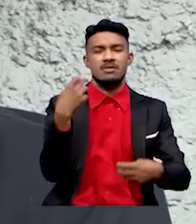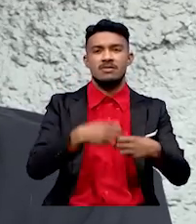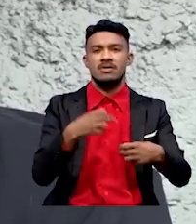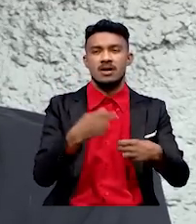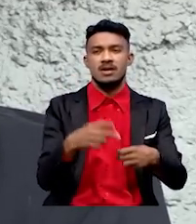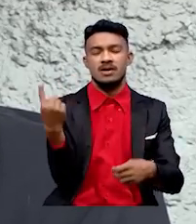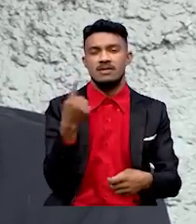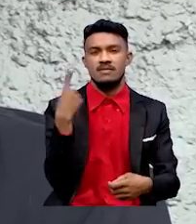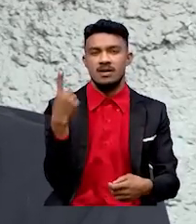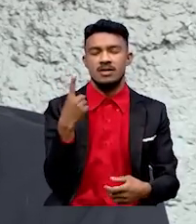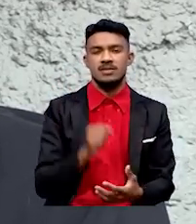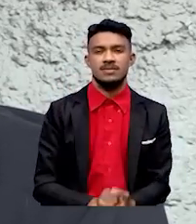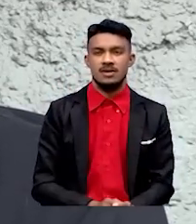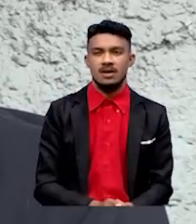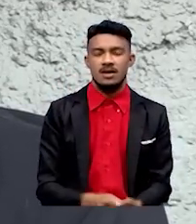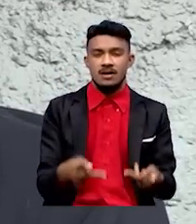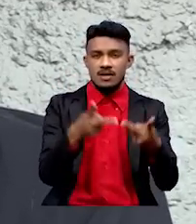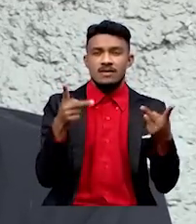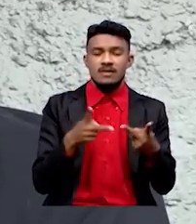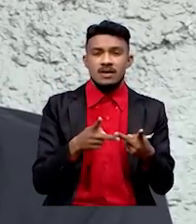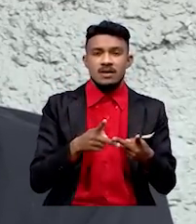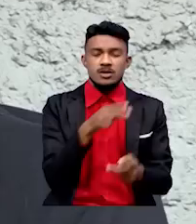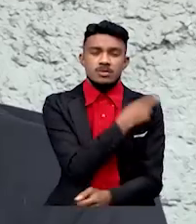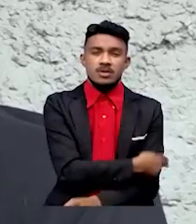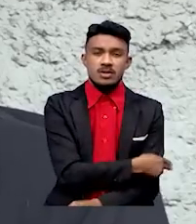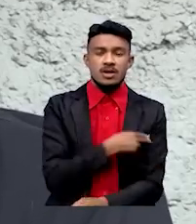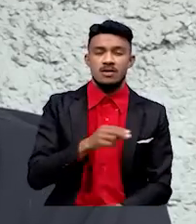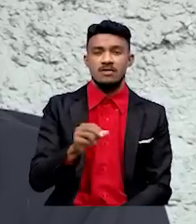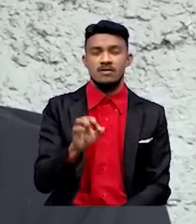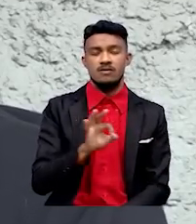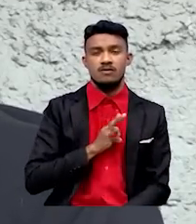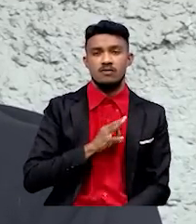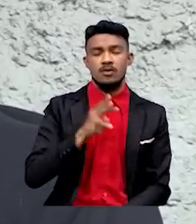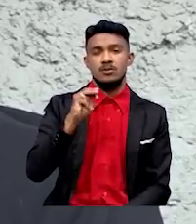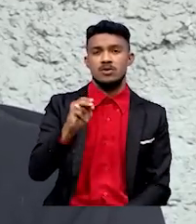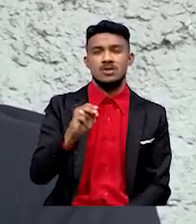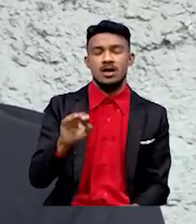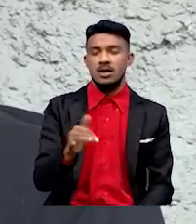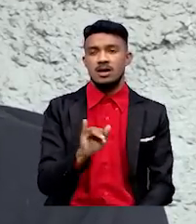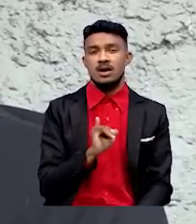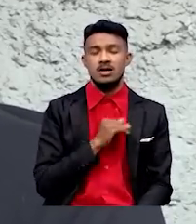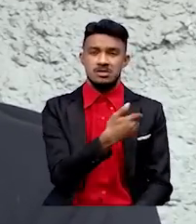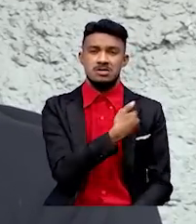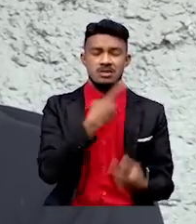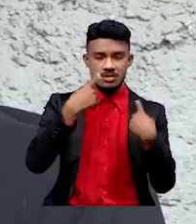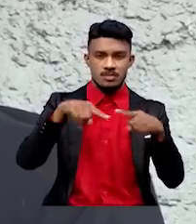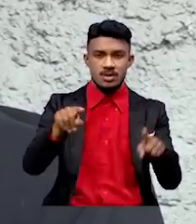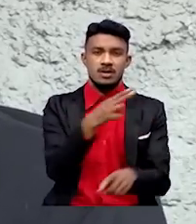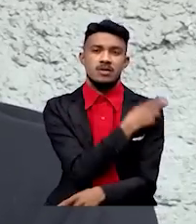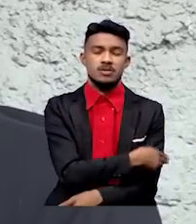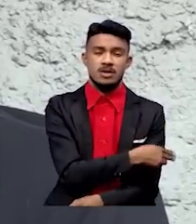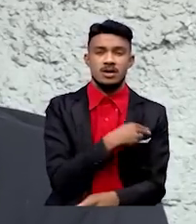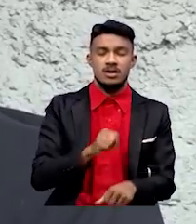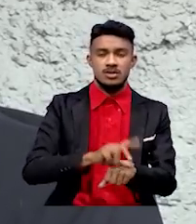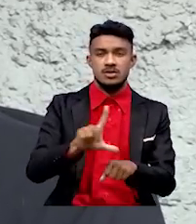ya sentro Formosa ne di. Aku sudah bayar hospital nasional. Losnya ohi, segini apa? Meskom mana?